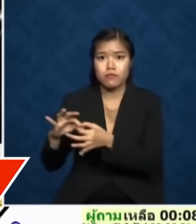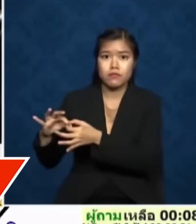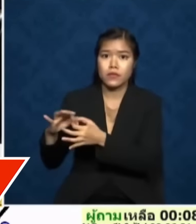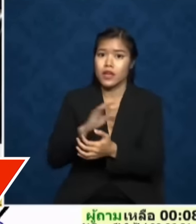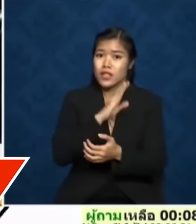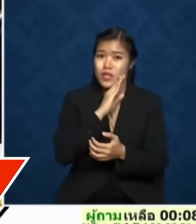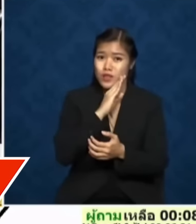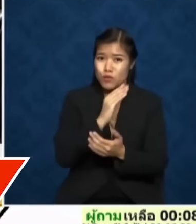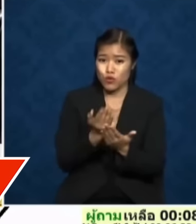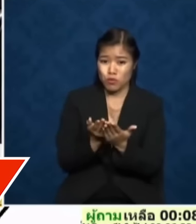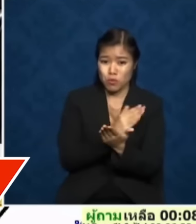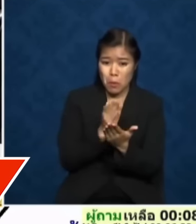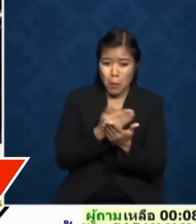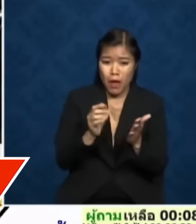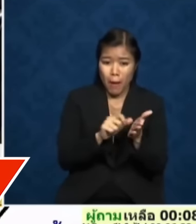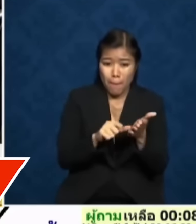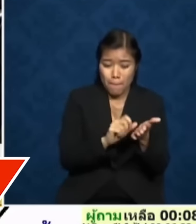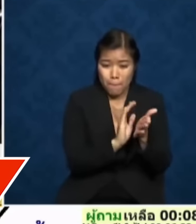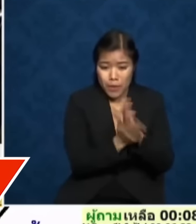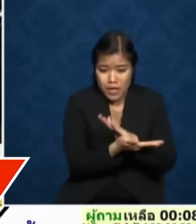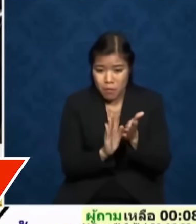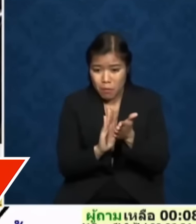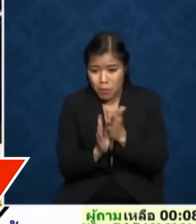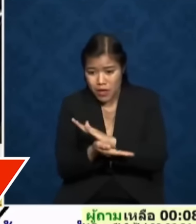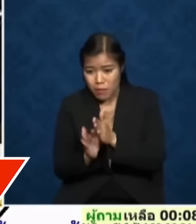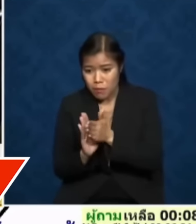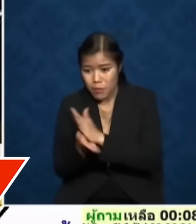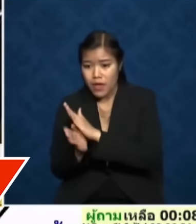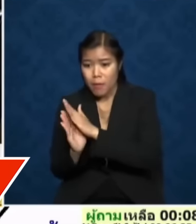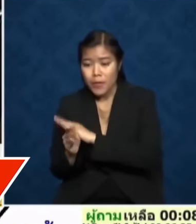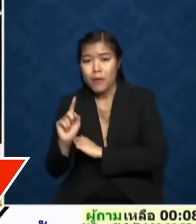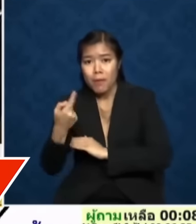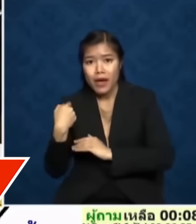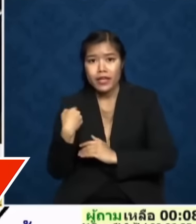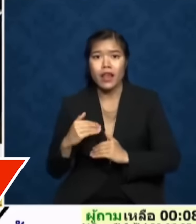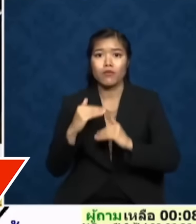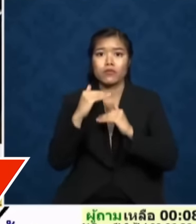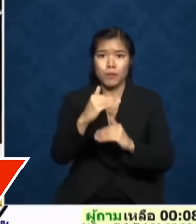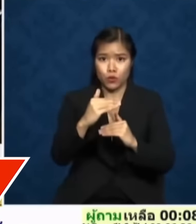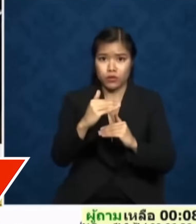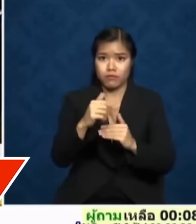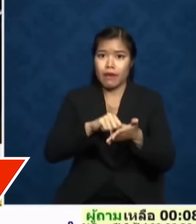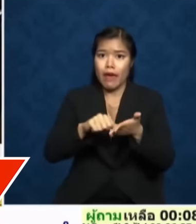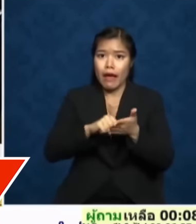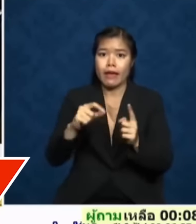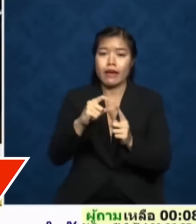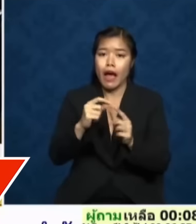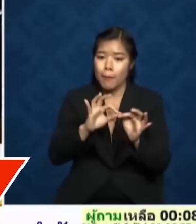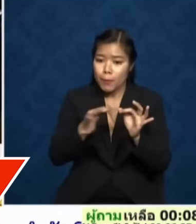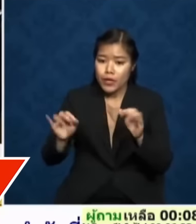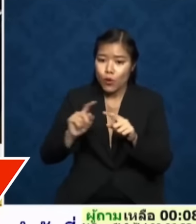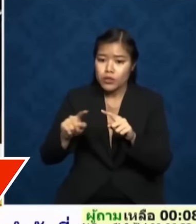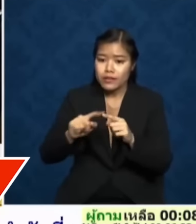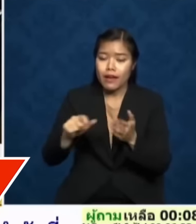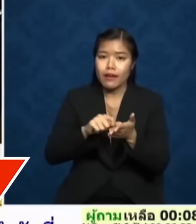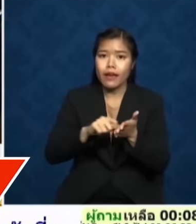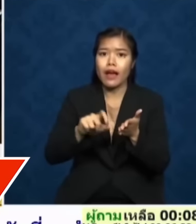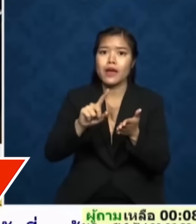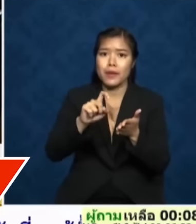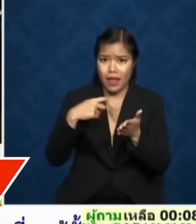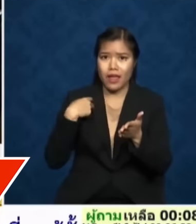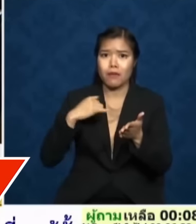ใหม่เกือบทุกหมวดแล้วไปล็อกไม่ให้แก้ไขข้อความใดๆเลยนะครับในบทใดบทหนึ่งเนี่ยมันสร้างปัญ